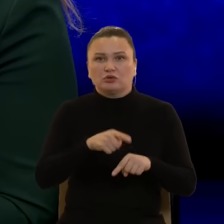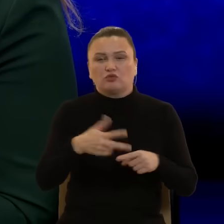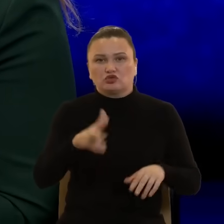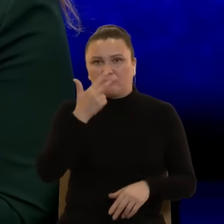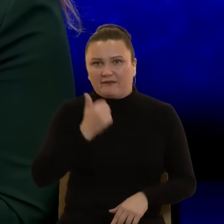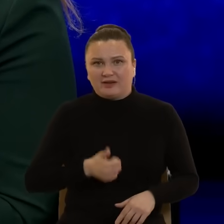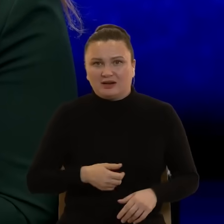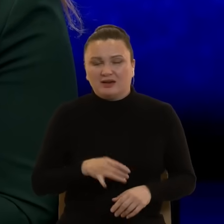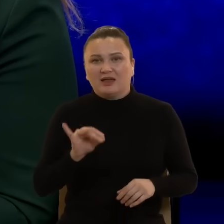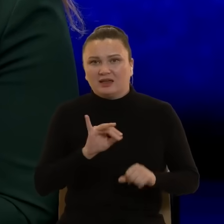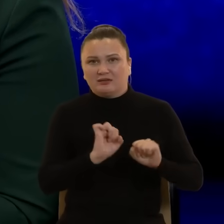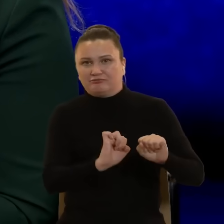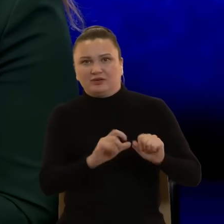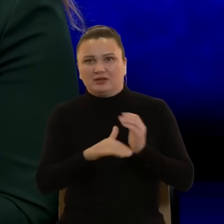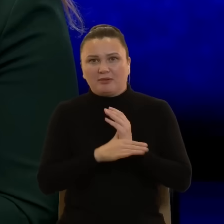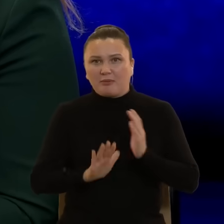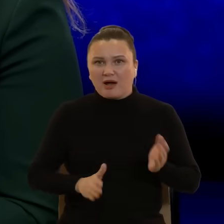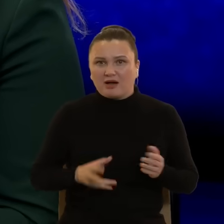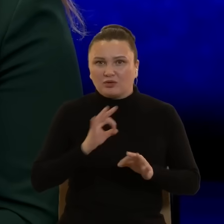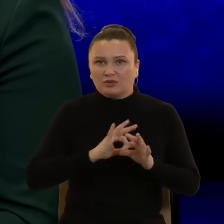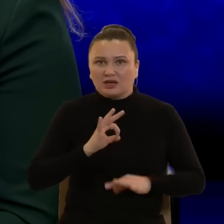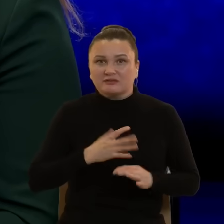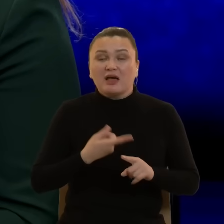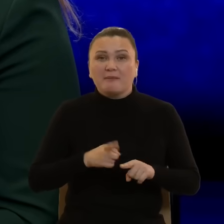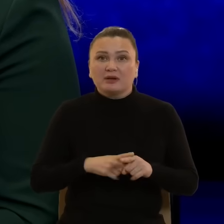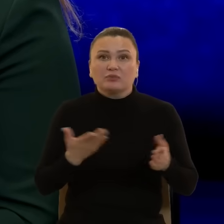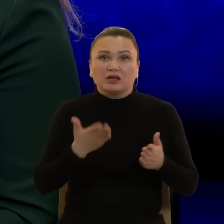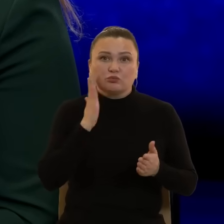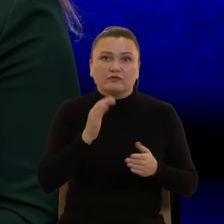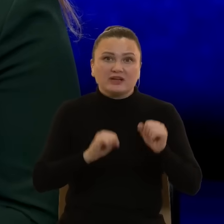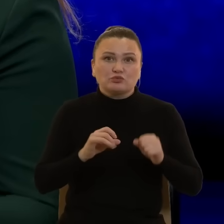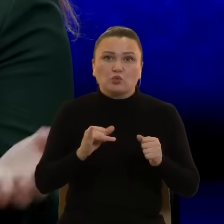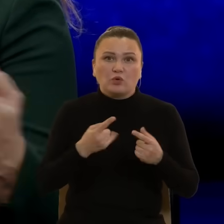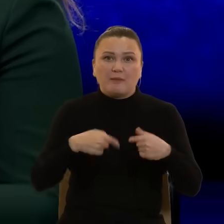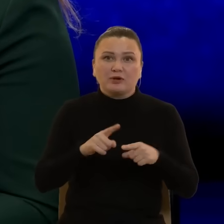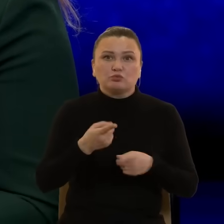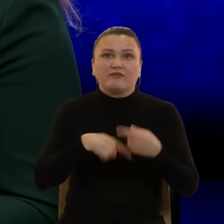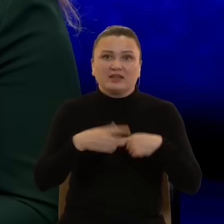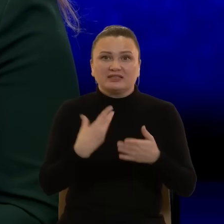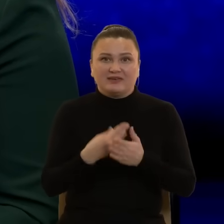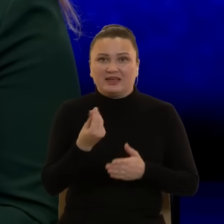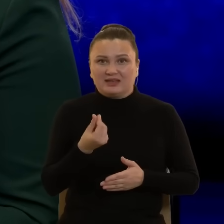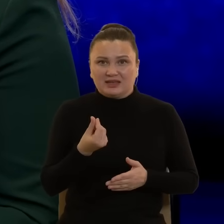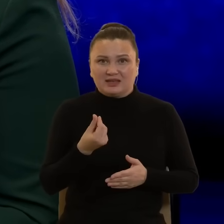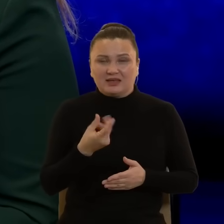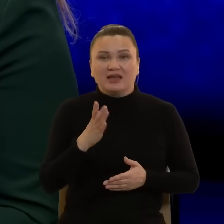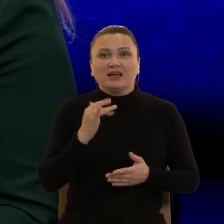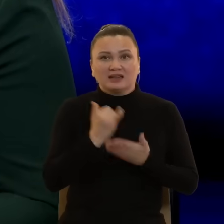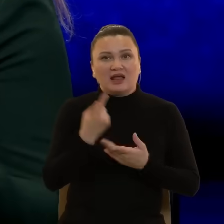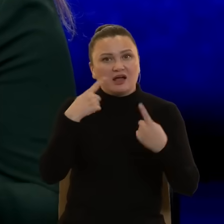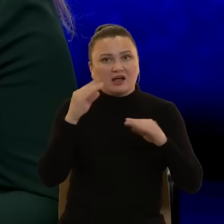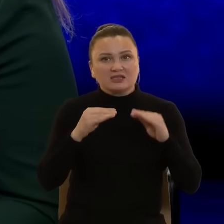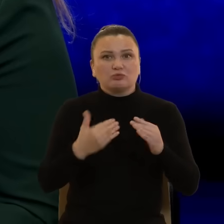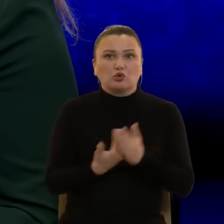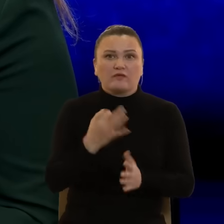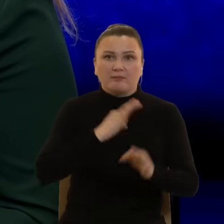устойчивы. Соответственно, какие будут возможности у компании для того, чтобы вернуть свои инвестиции в разработку нового препарата, это